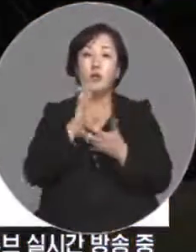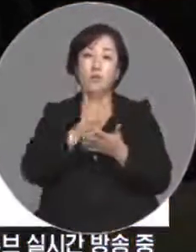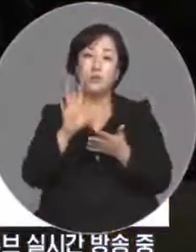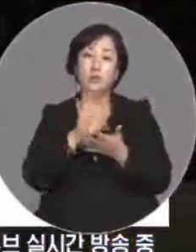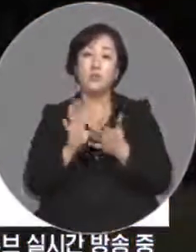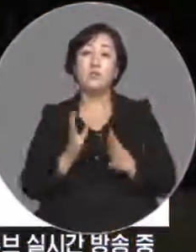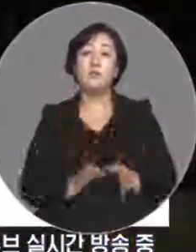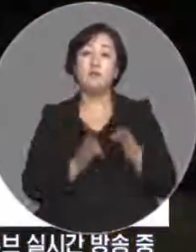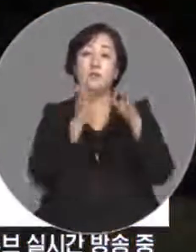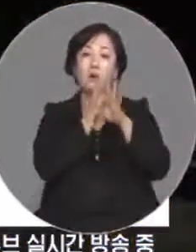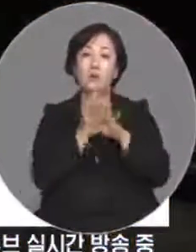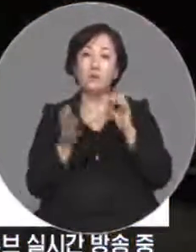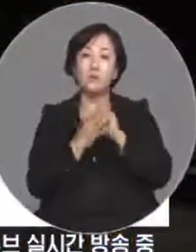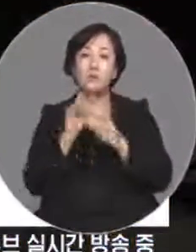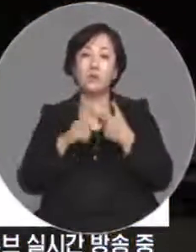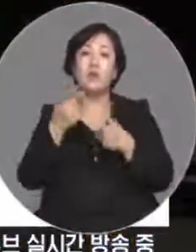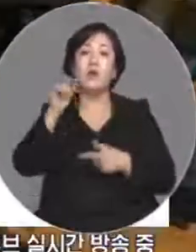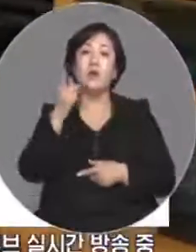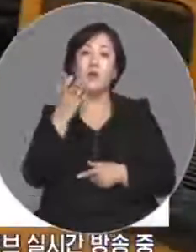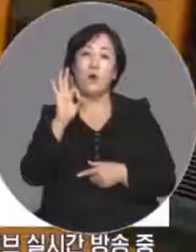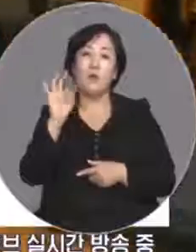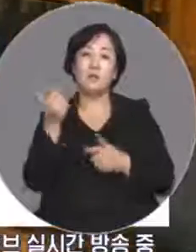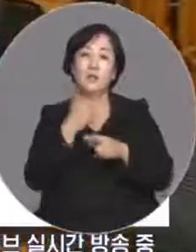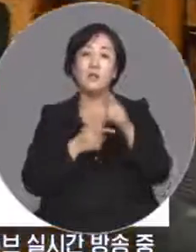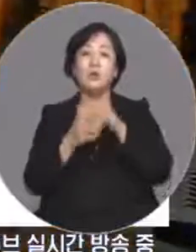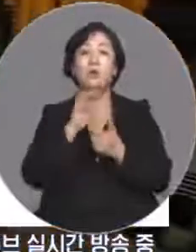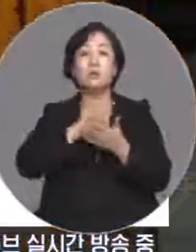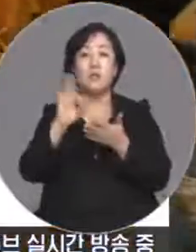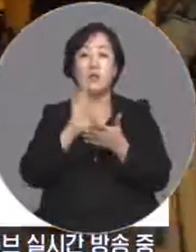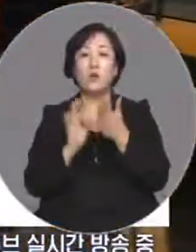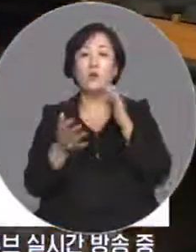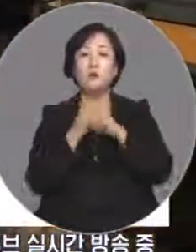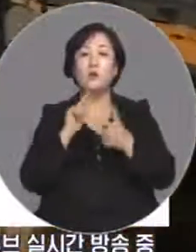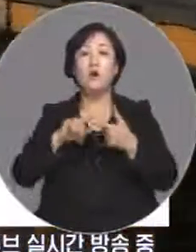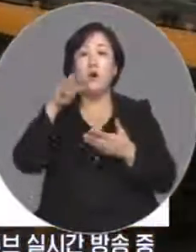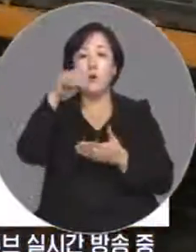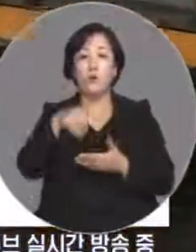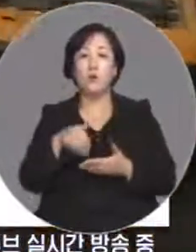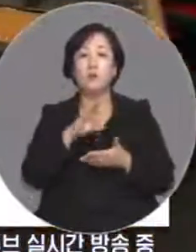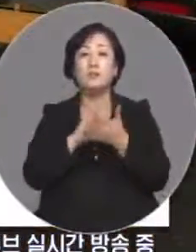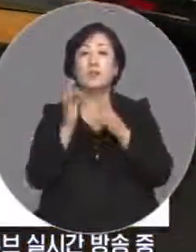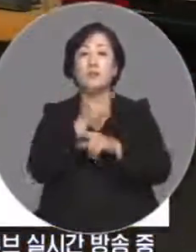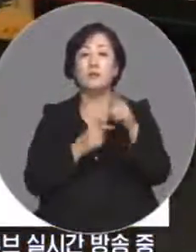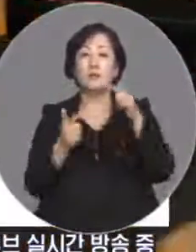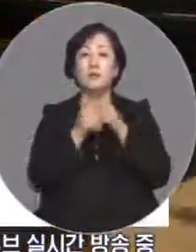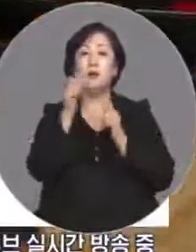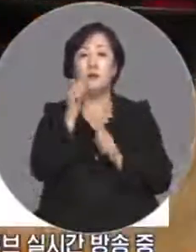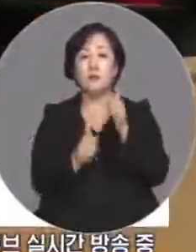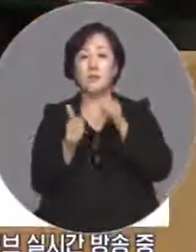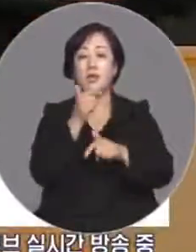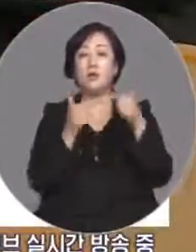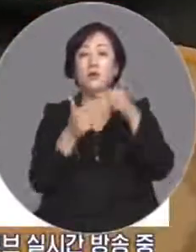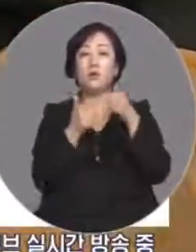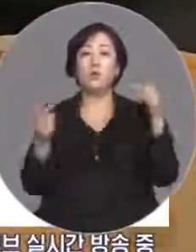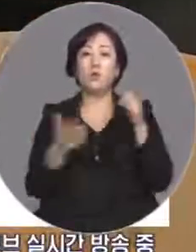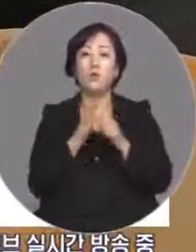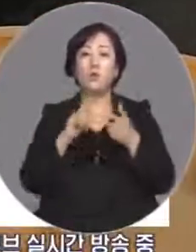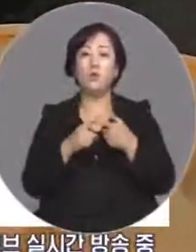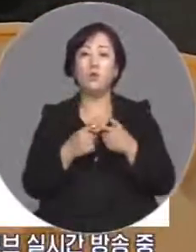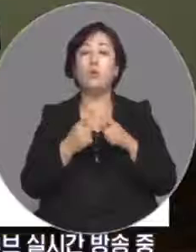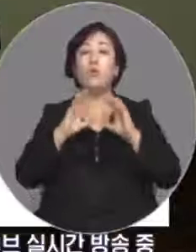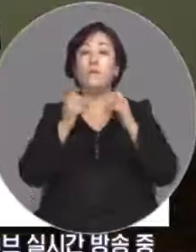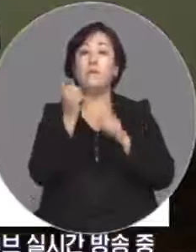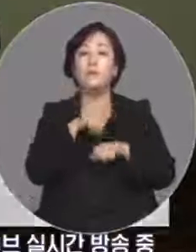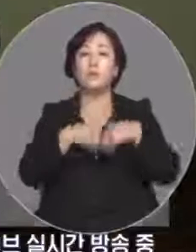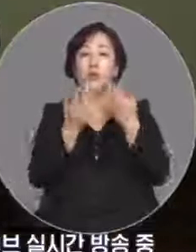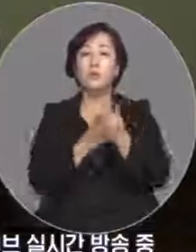상승으로 인한 광산 용 장비 수요가 늘어나고 있다 며 시장의 성장 가능성을 예상하고 브라질의 생산공정을